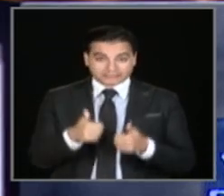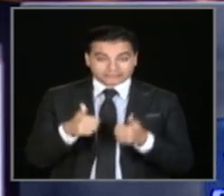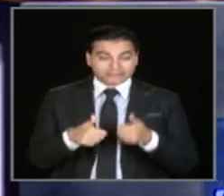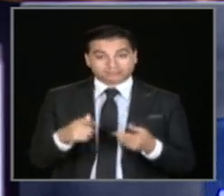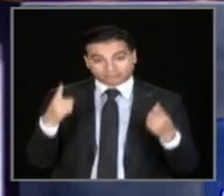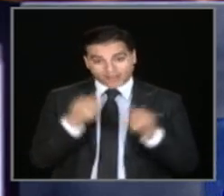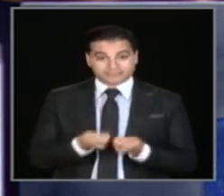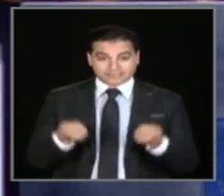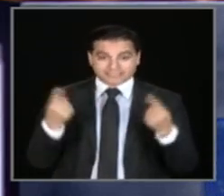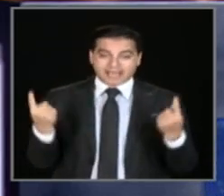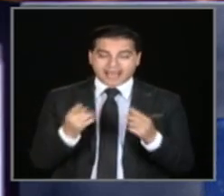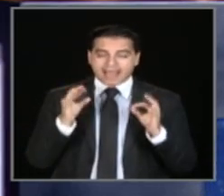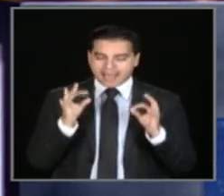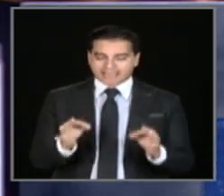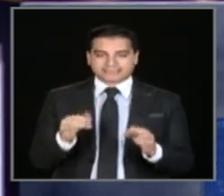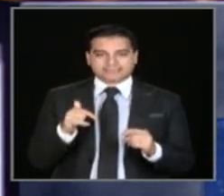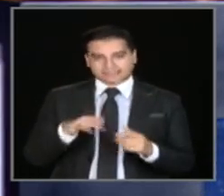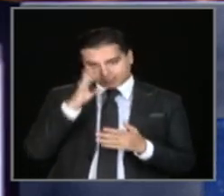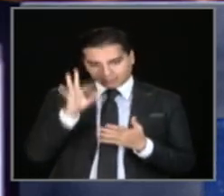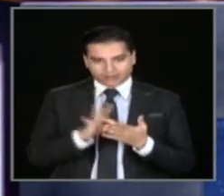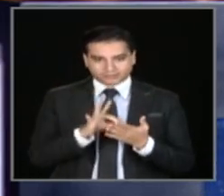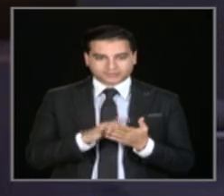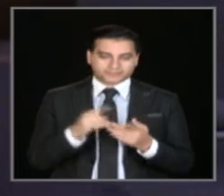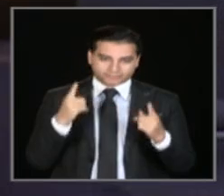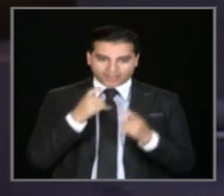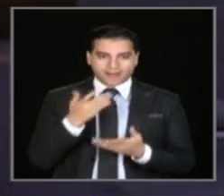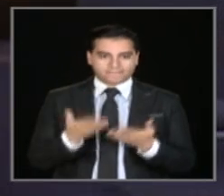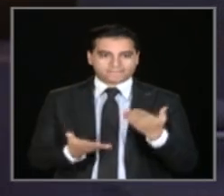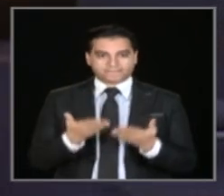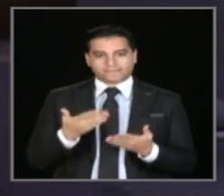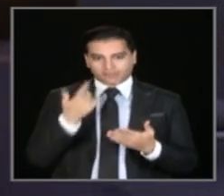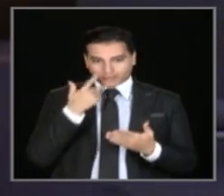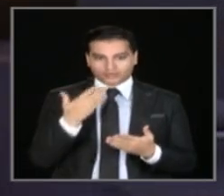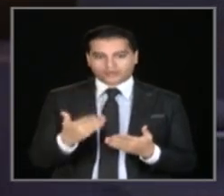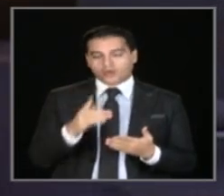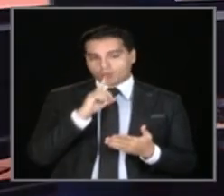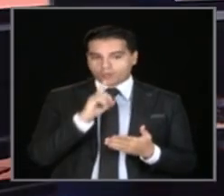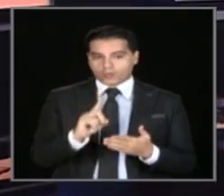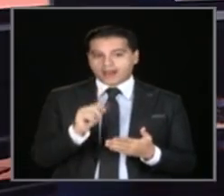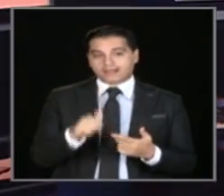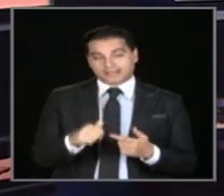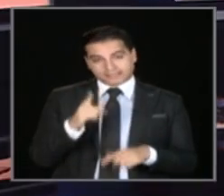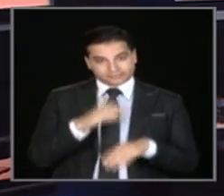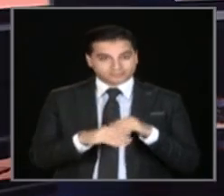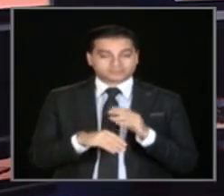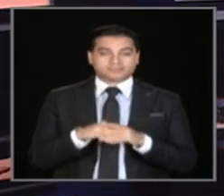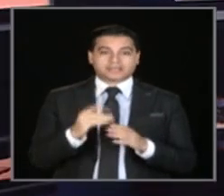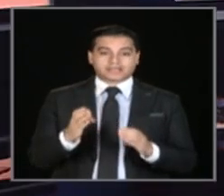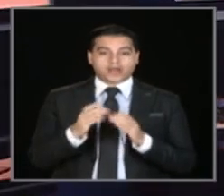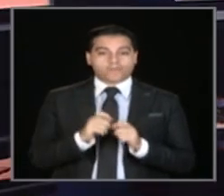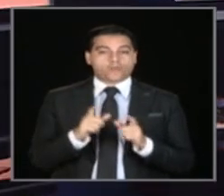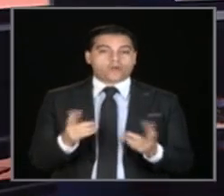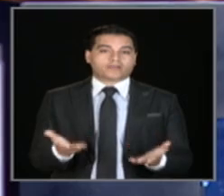دي اكيد اكيد الضغط بيبقى صعب عليكي، ولكن اديكي بتجاوبي الاسئله وانت واقفه